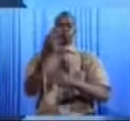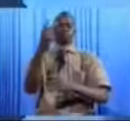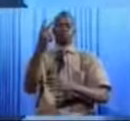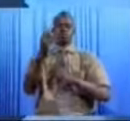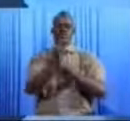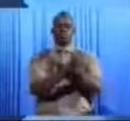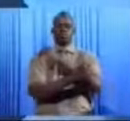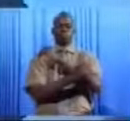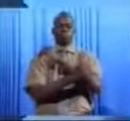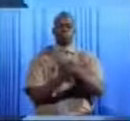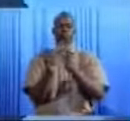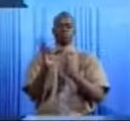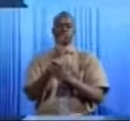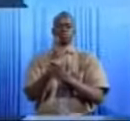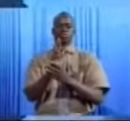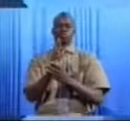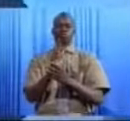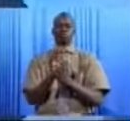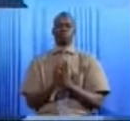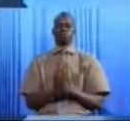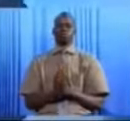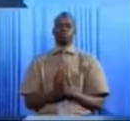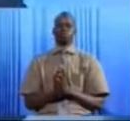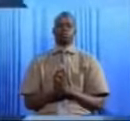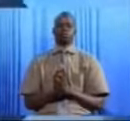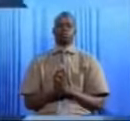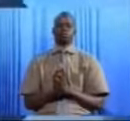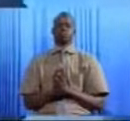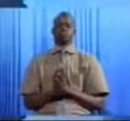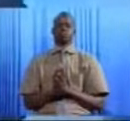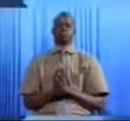tinga oumou sy ces ignares qui tda